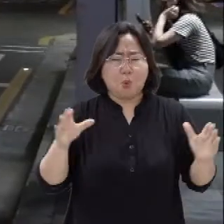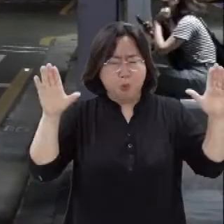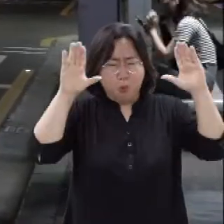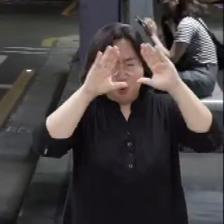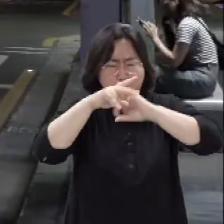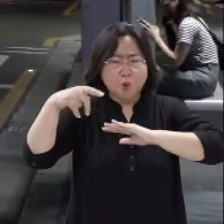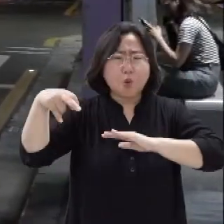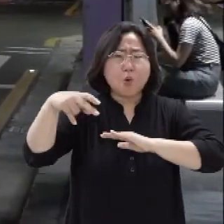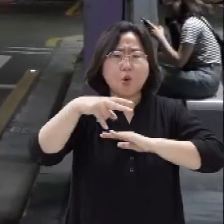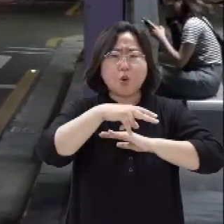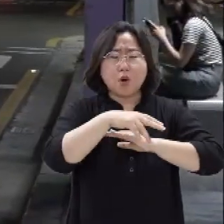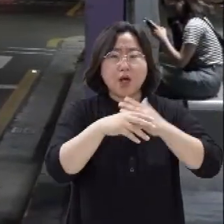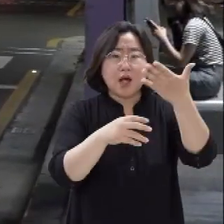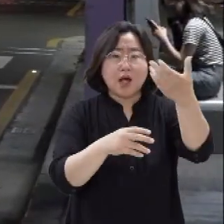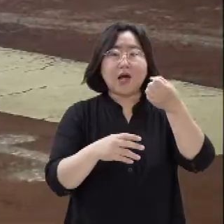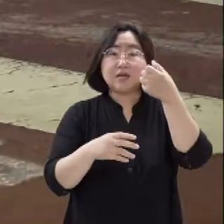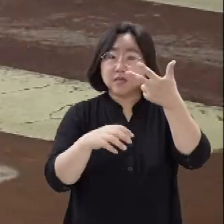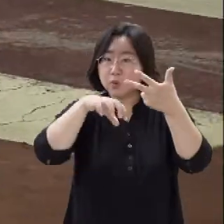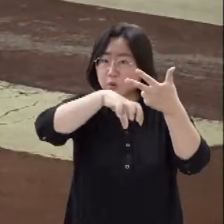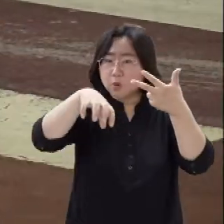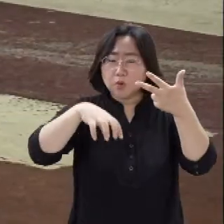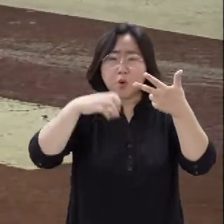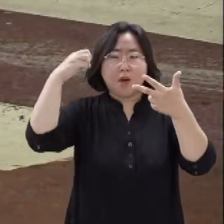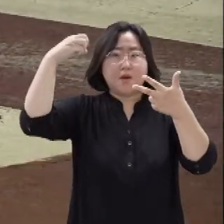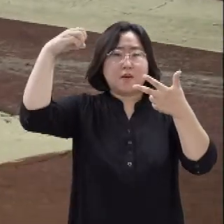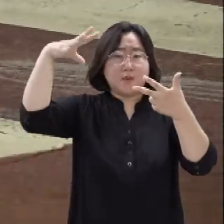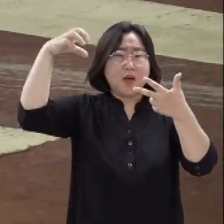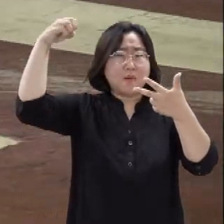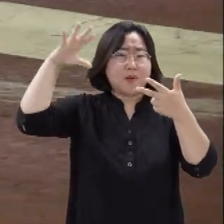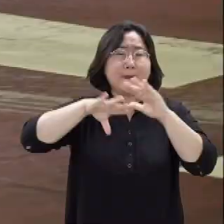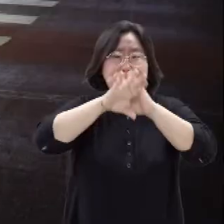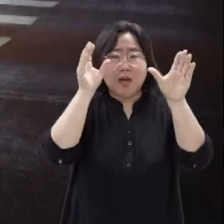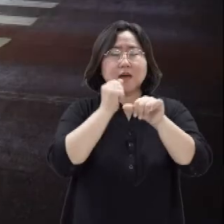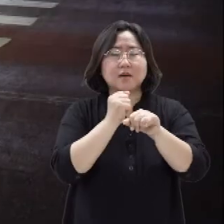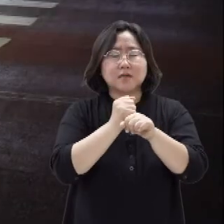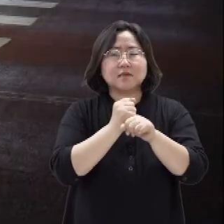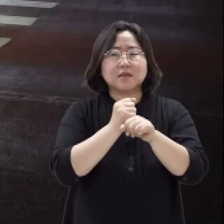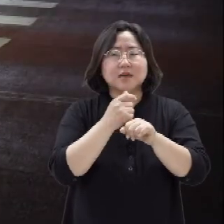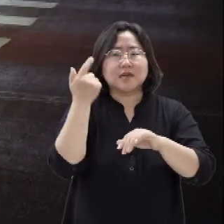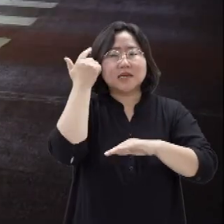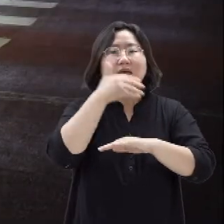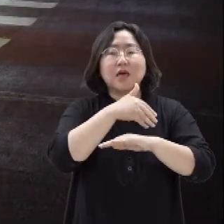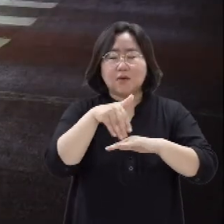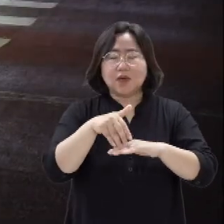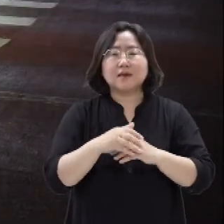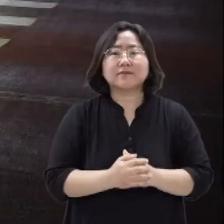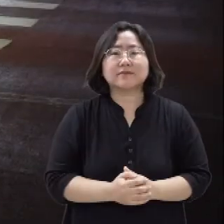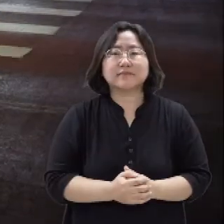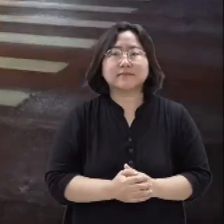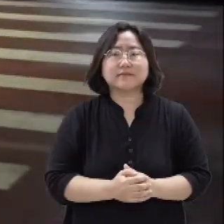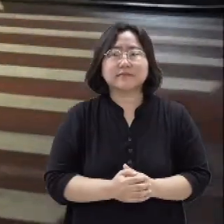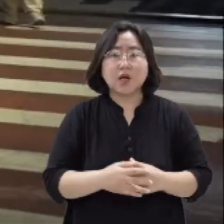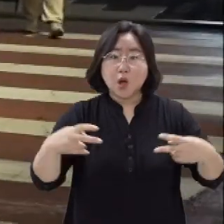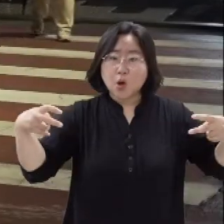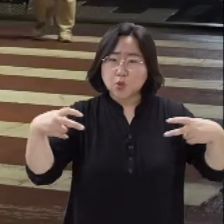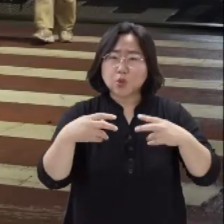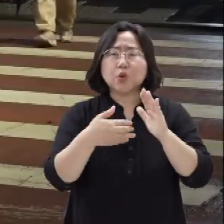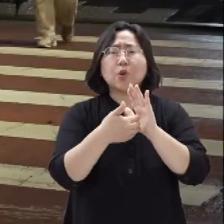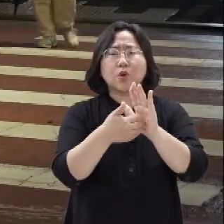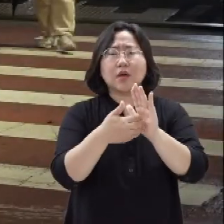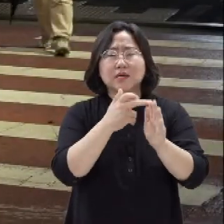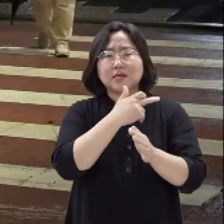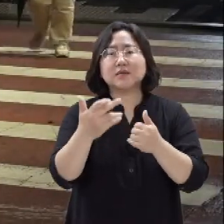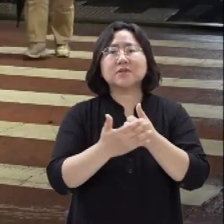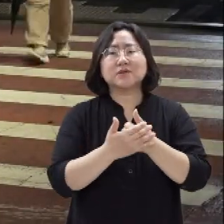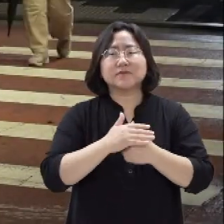어두운 횡단보도 97곳에서 조도 개선 사업도 다음 달까지 마무리할 계획인데요. 교통사고 예방에